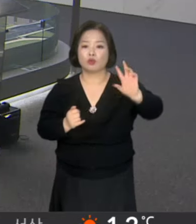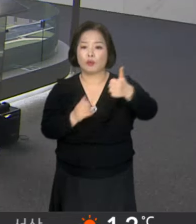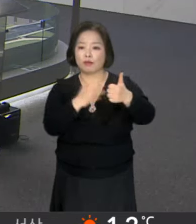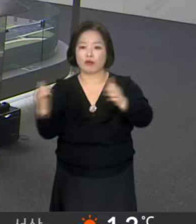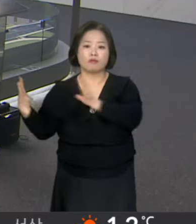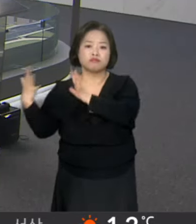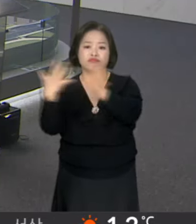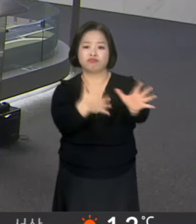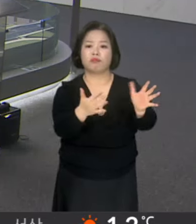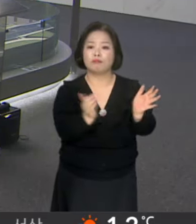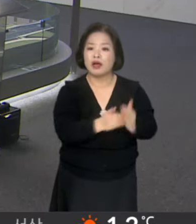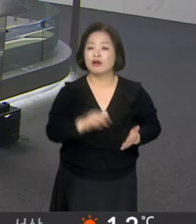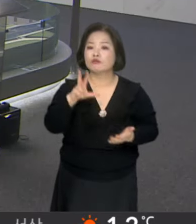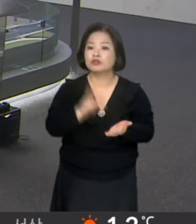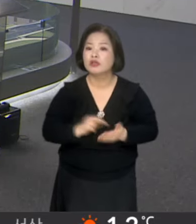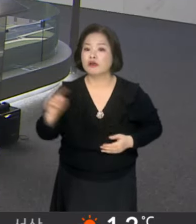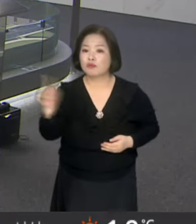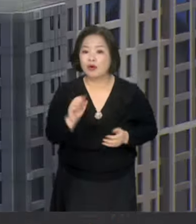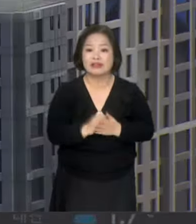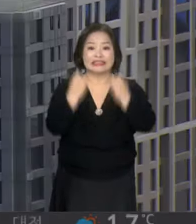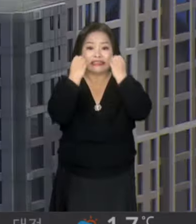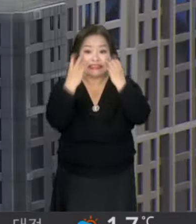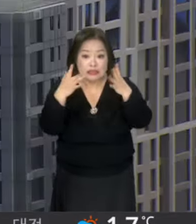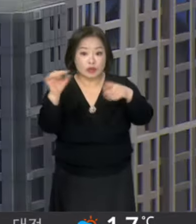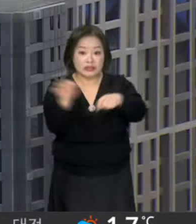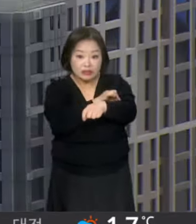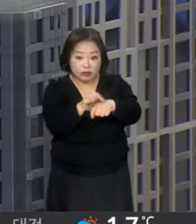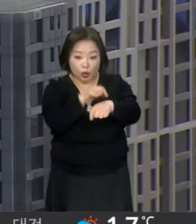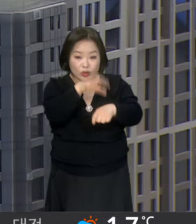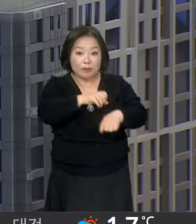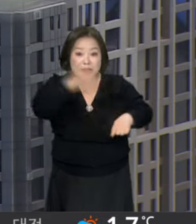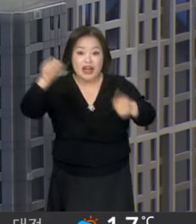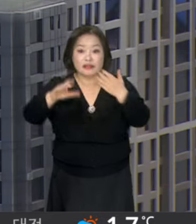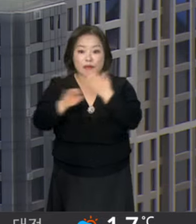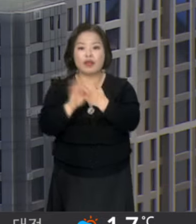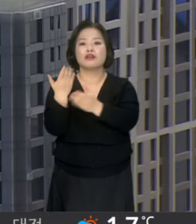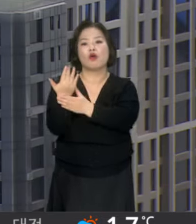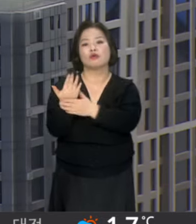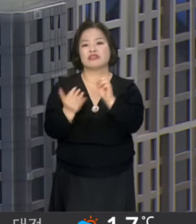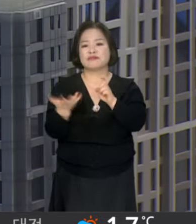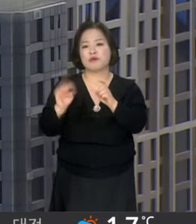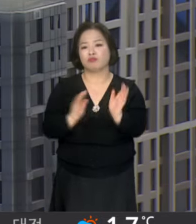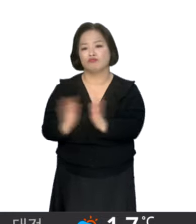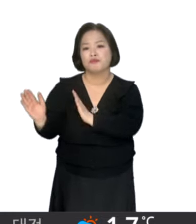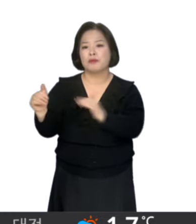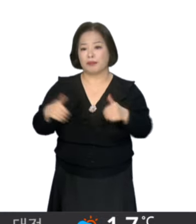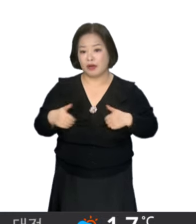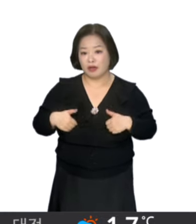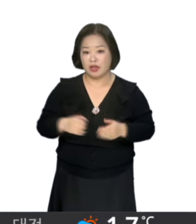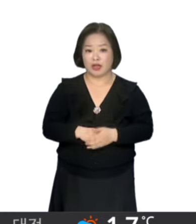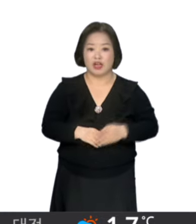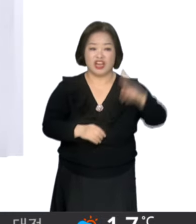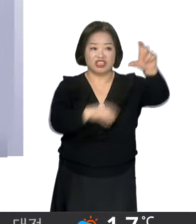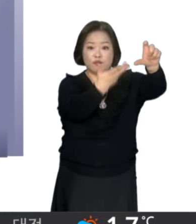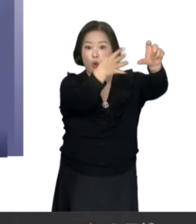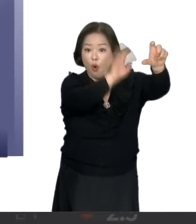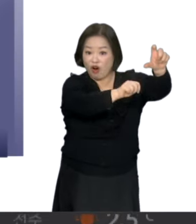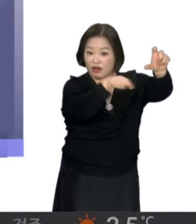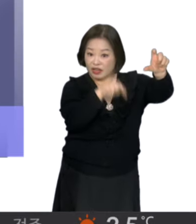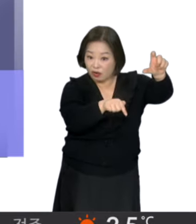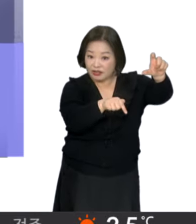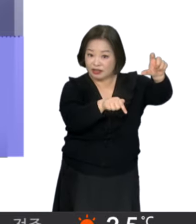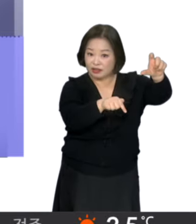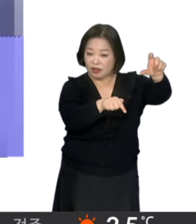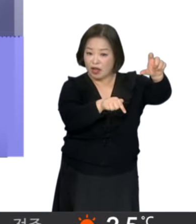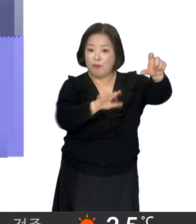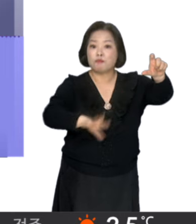몰렸습니다 문제는 신혼 특공으로 당첨되려면 현금 수억원이 필요하다는 점입니다 15억 원짜리 49m